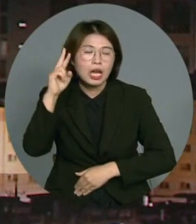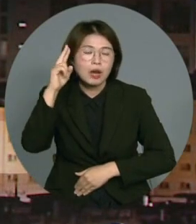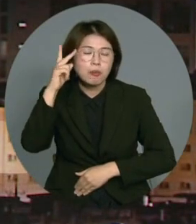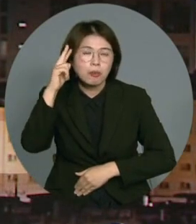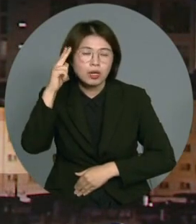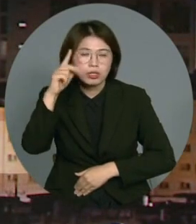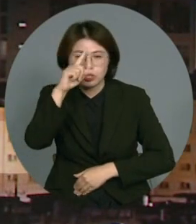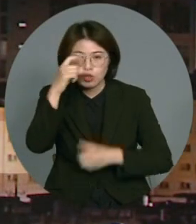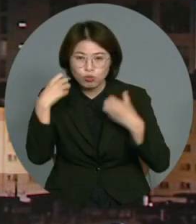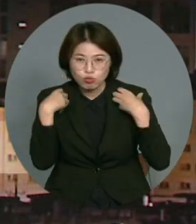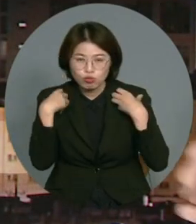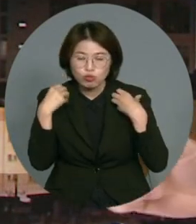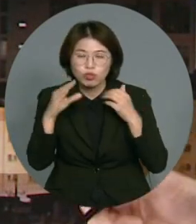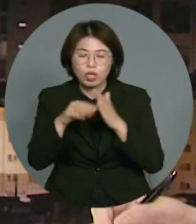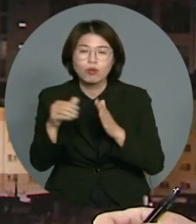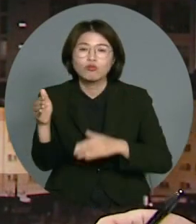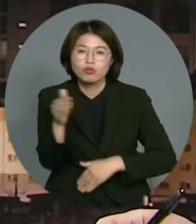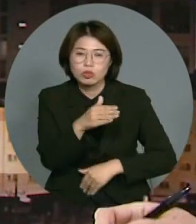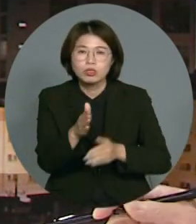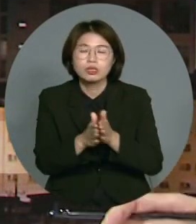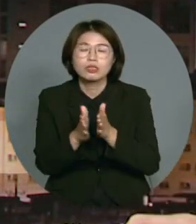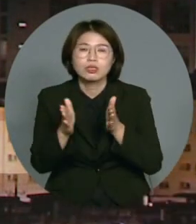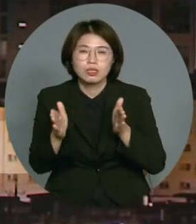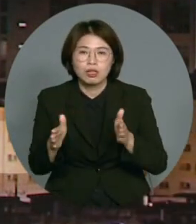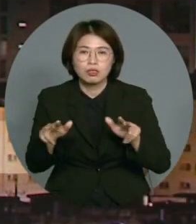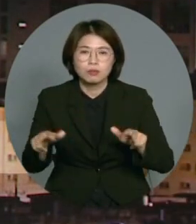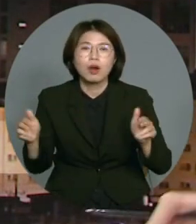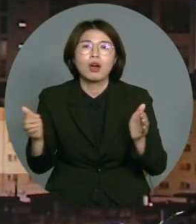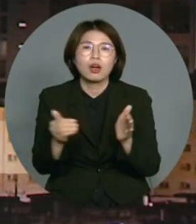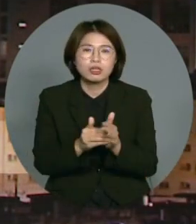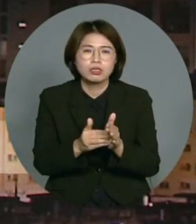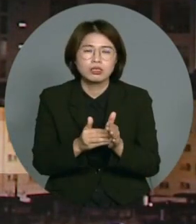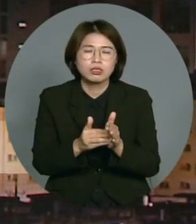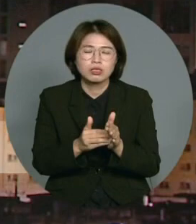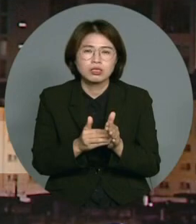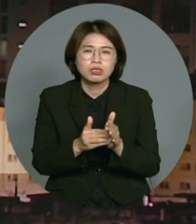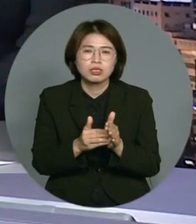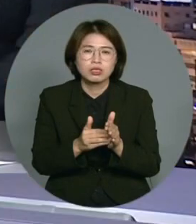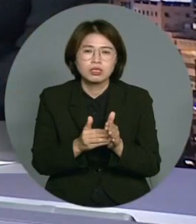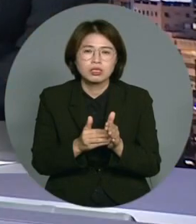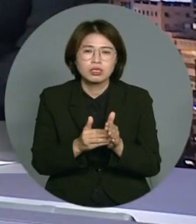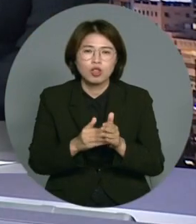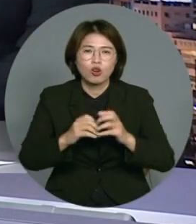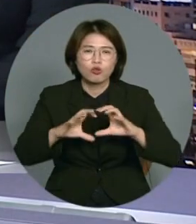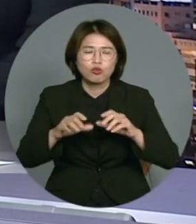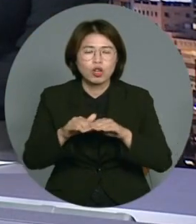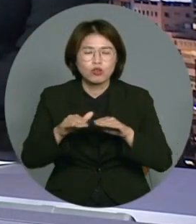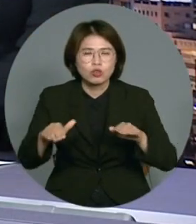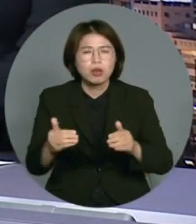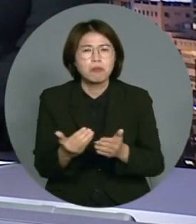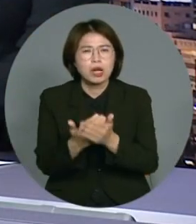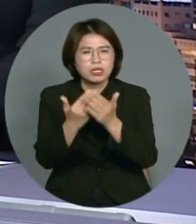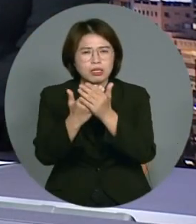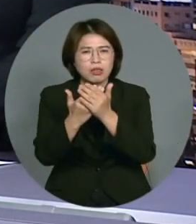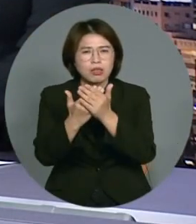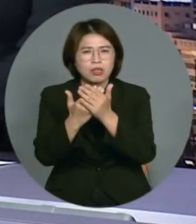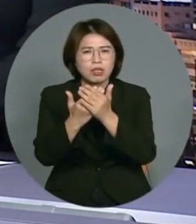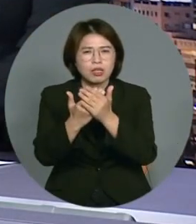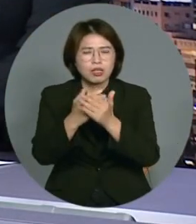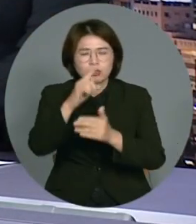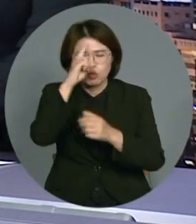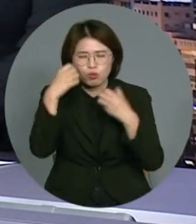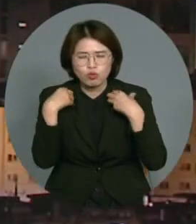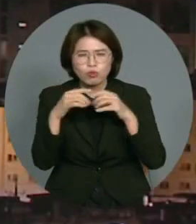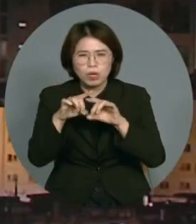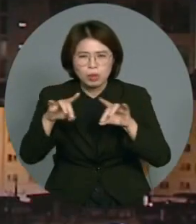대통령 때부터 시작이 되었고 또 지금까지 어느 정부든지 국가균형 발전에 대한 의지를 표명 안 한 적이 없습니다 그러나